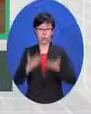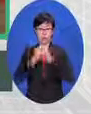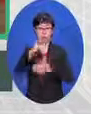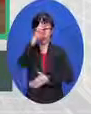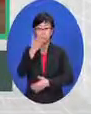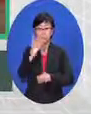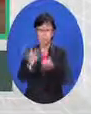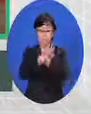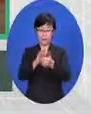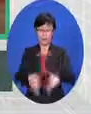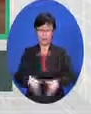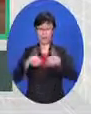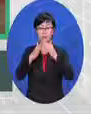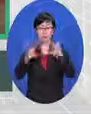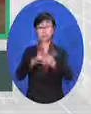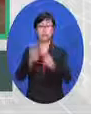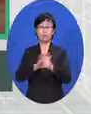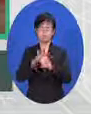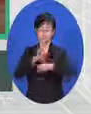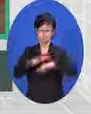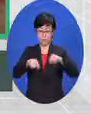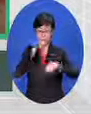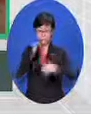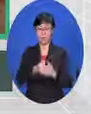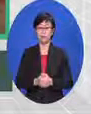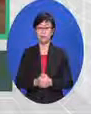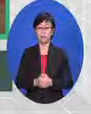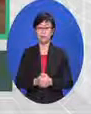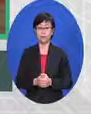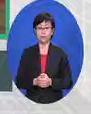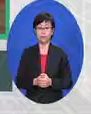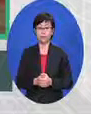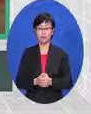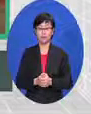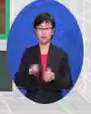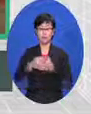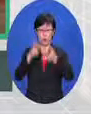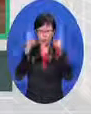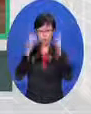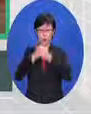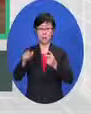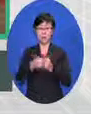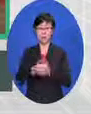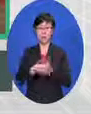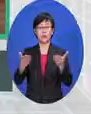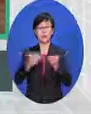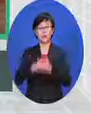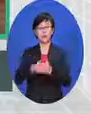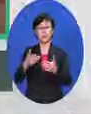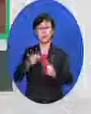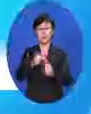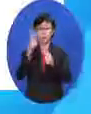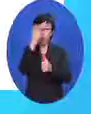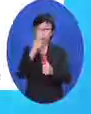천안시 신방동 새마을 부녀회는 어르신들의 목욕 봉사와 점심 대접을 통해 따뜻한 이웃사랑을 실천했습니다.